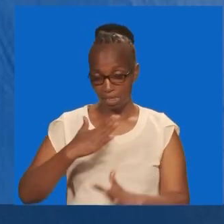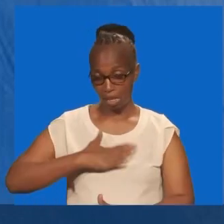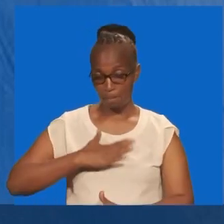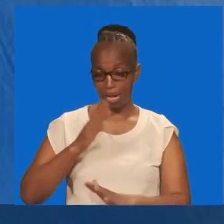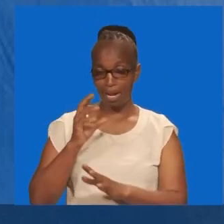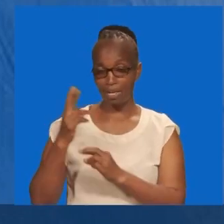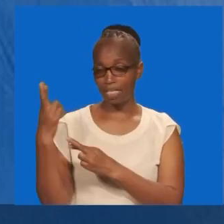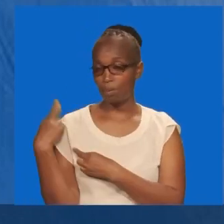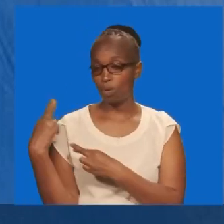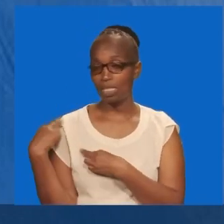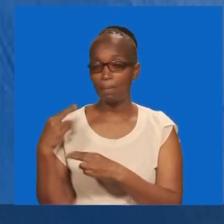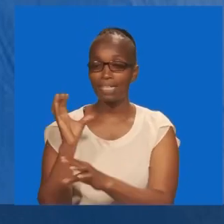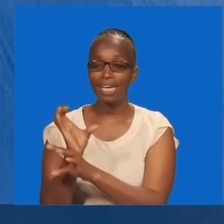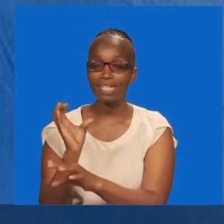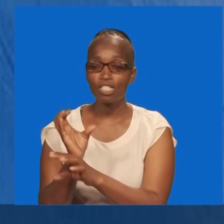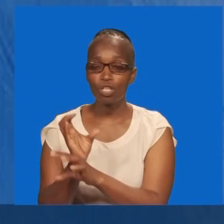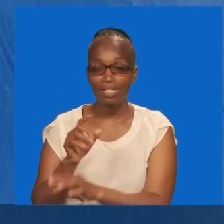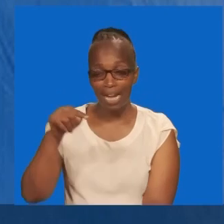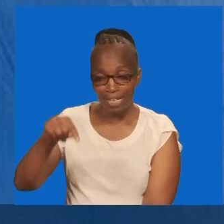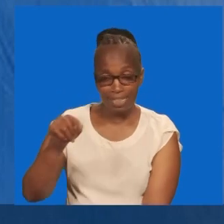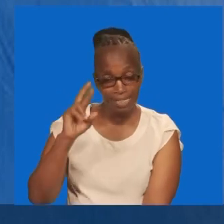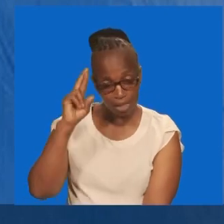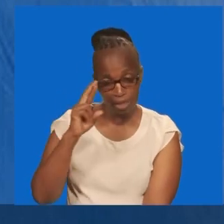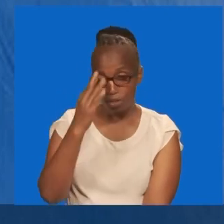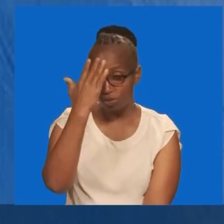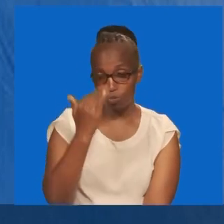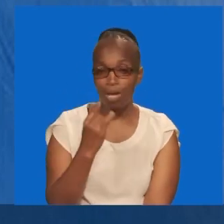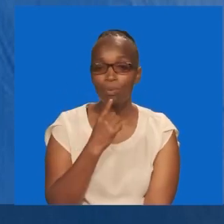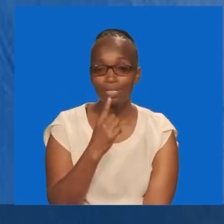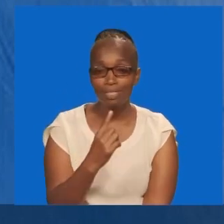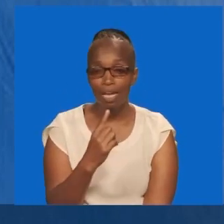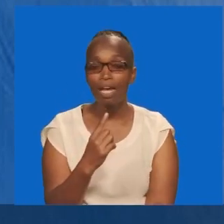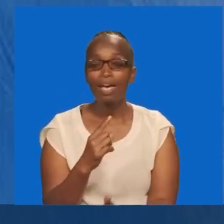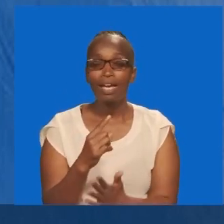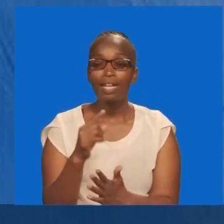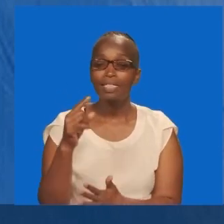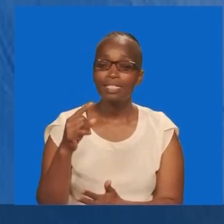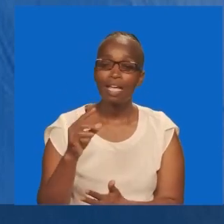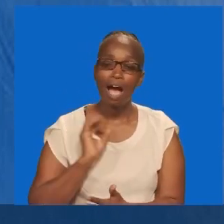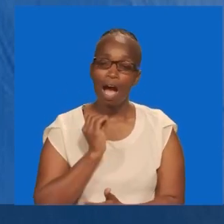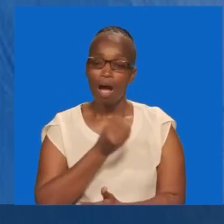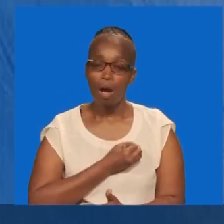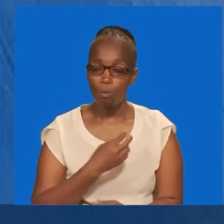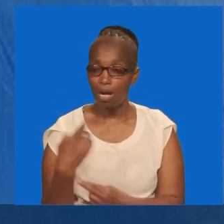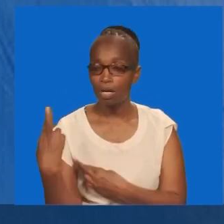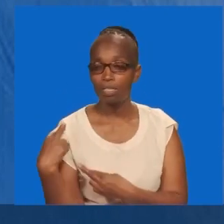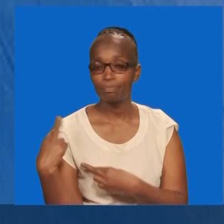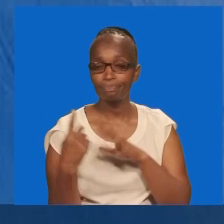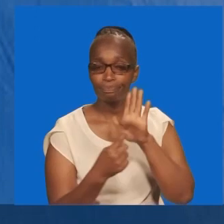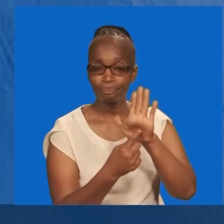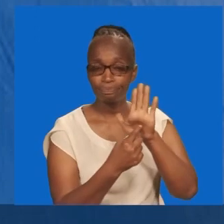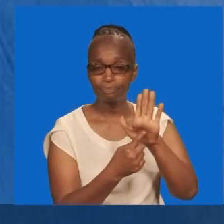Ni jukumu letu kama kanisa. That's why we say it is our